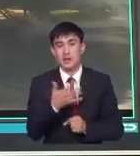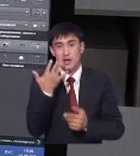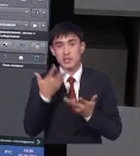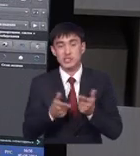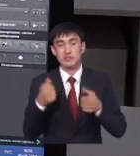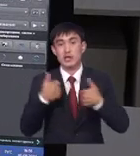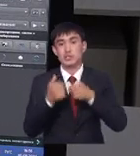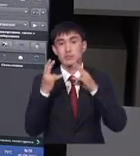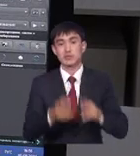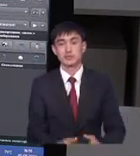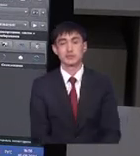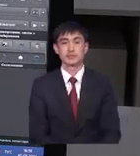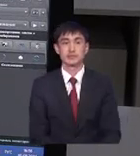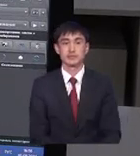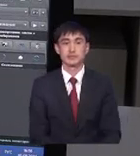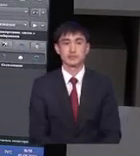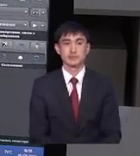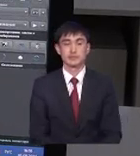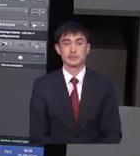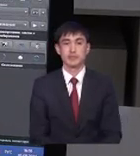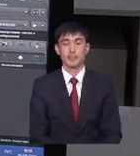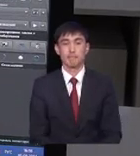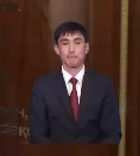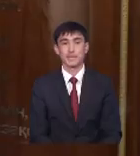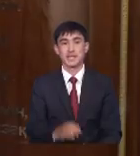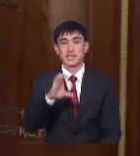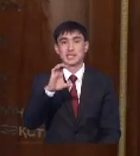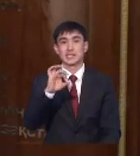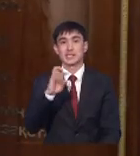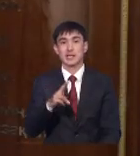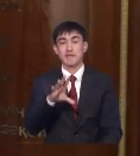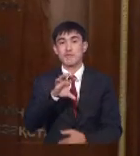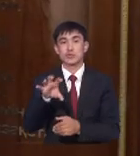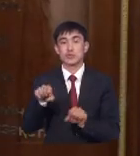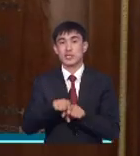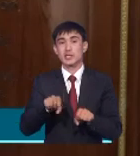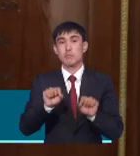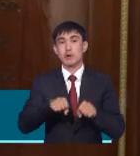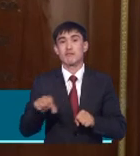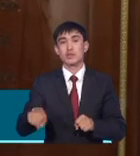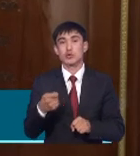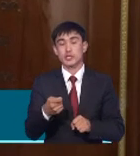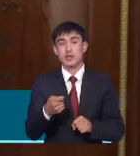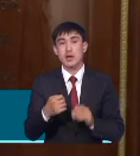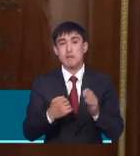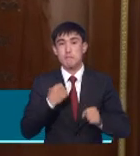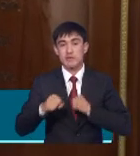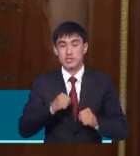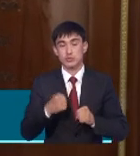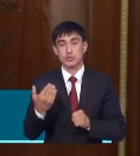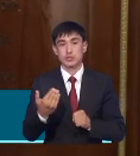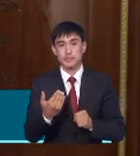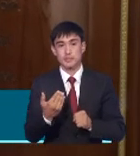дорожно-транспортных происшествий Сергей фиксирует такие административные правонарушения это как превышение установленной